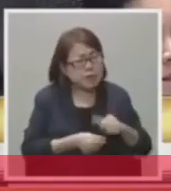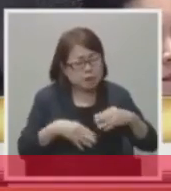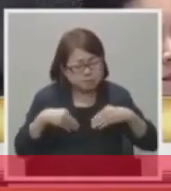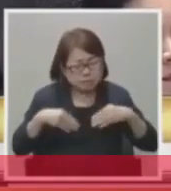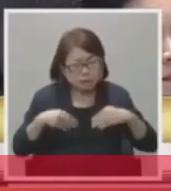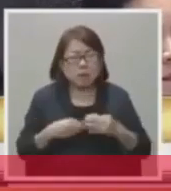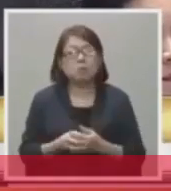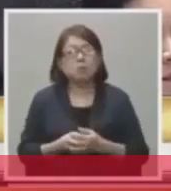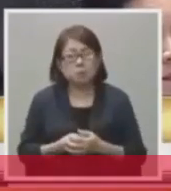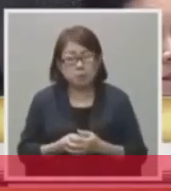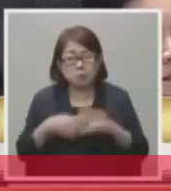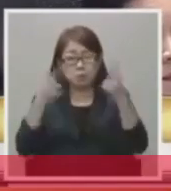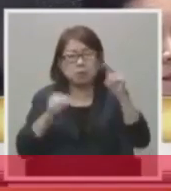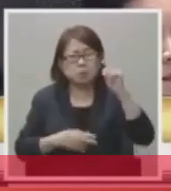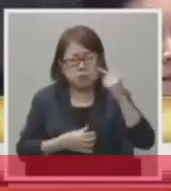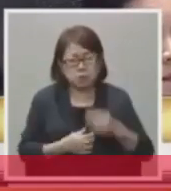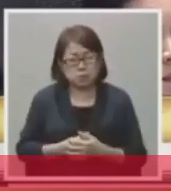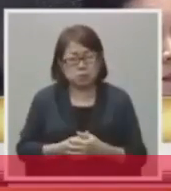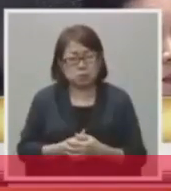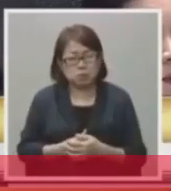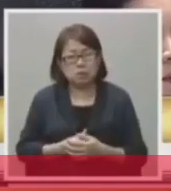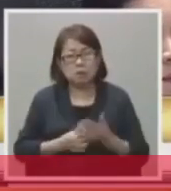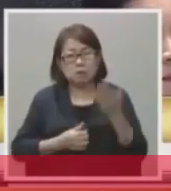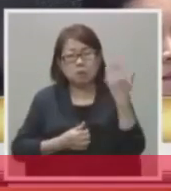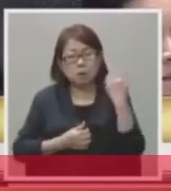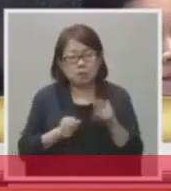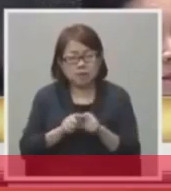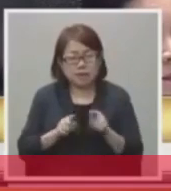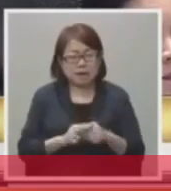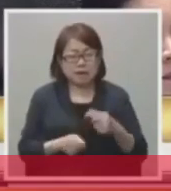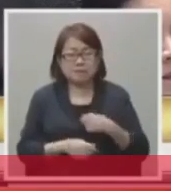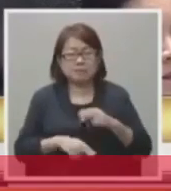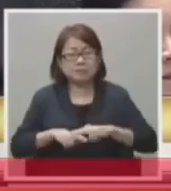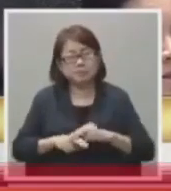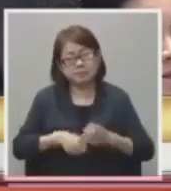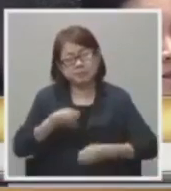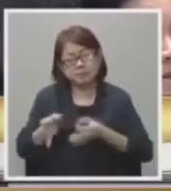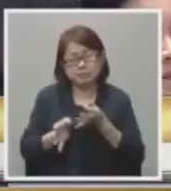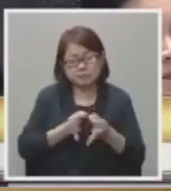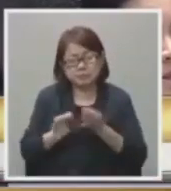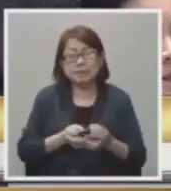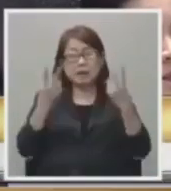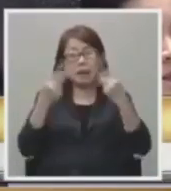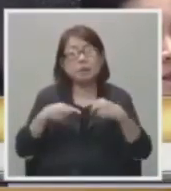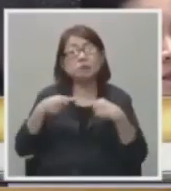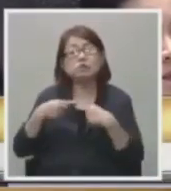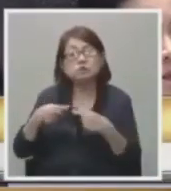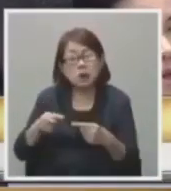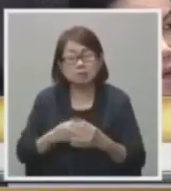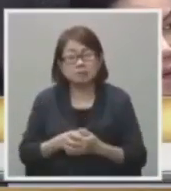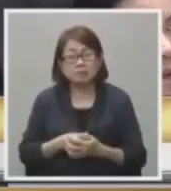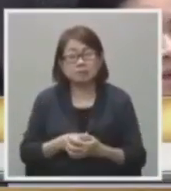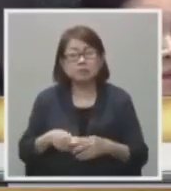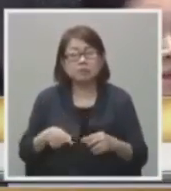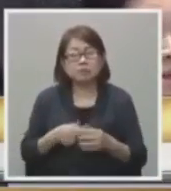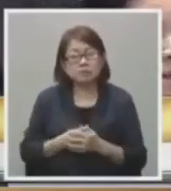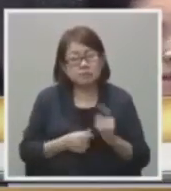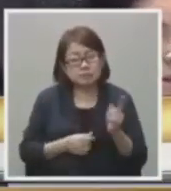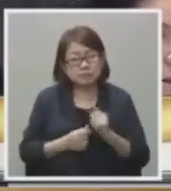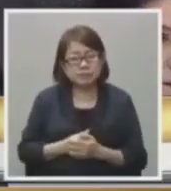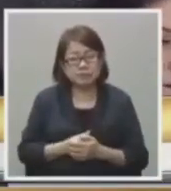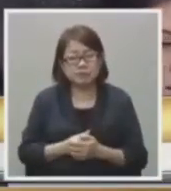ไม่รู้เหมือนที่ท่านวันก่อนเนี่ยผมก็นั่งฟังตลอดท่านลุกขึ้นมาตอบท่านก็บอกว่า